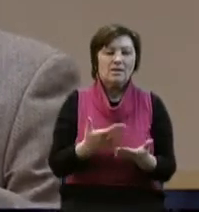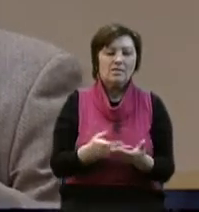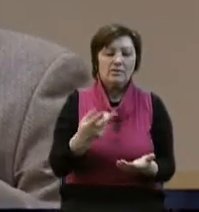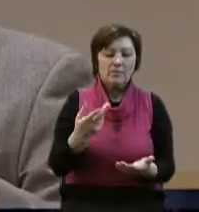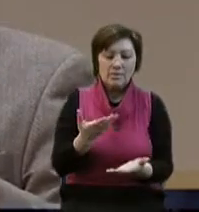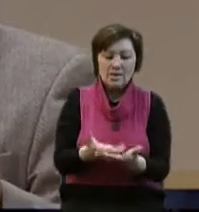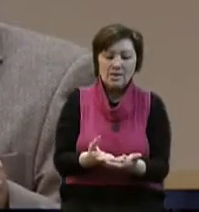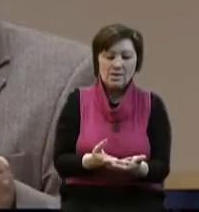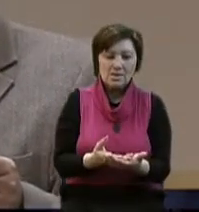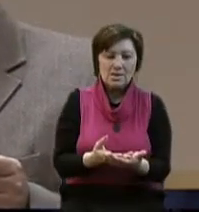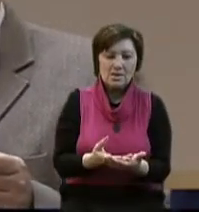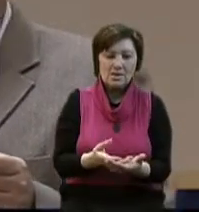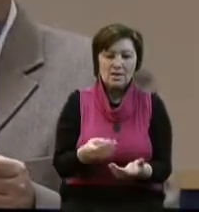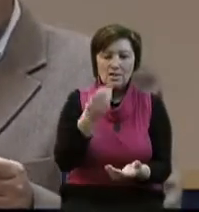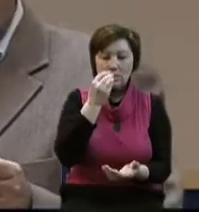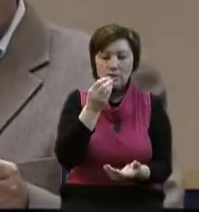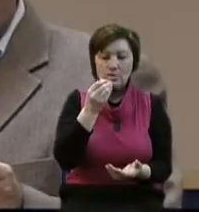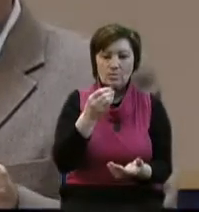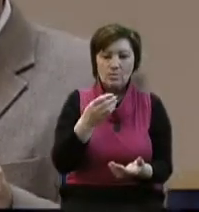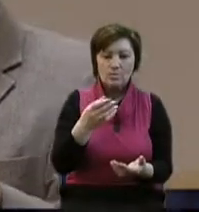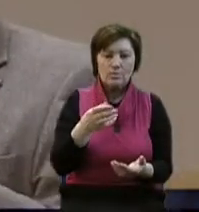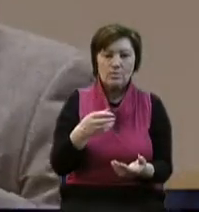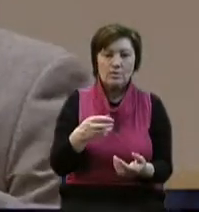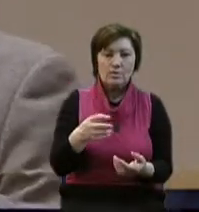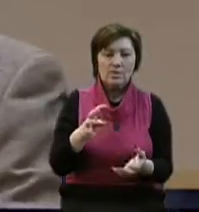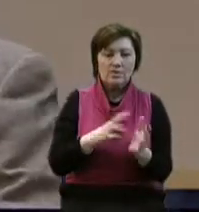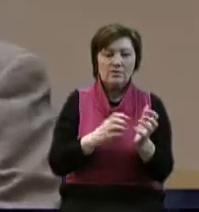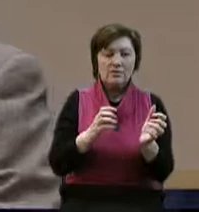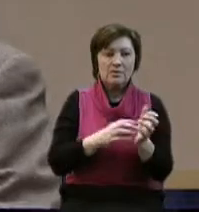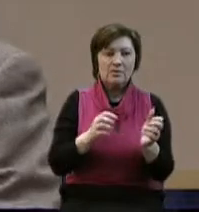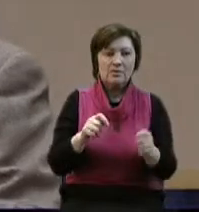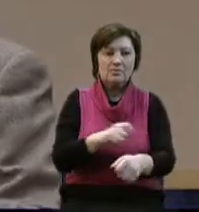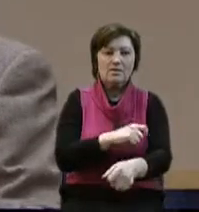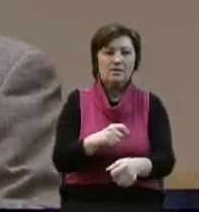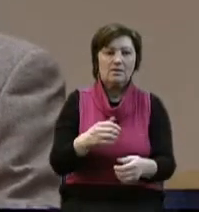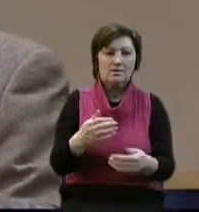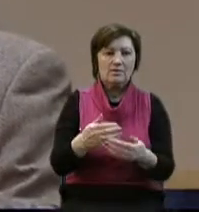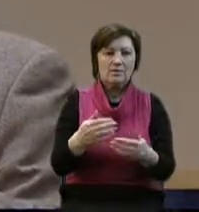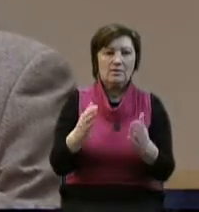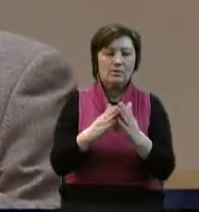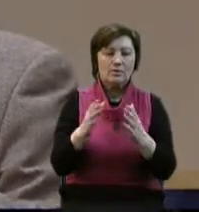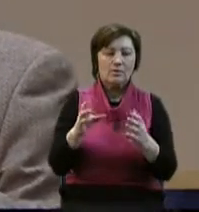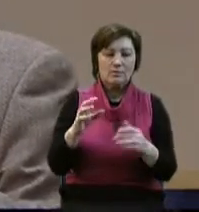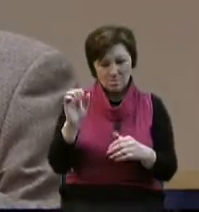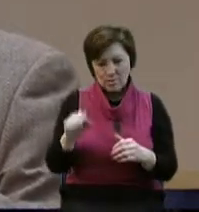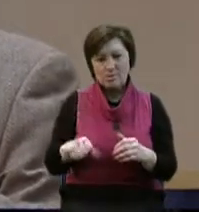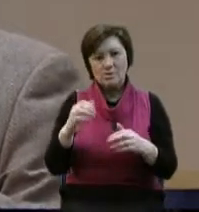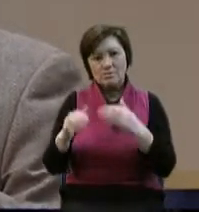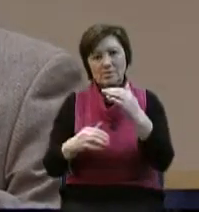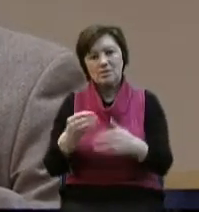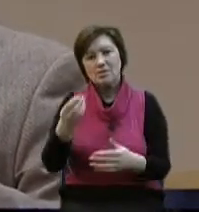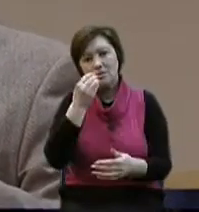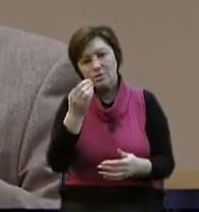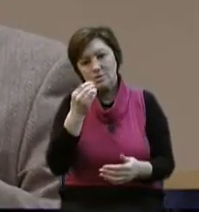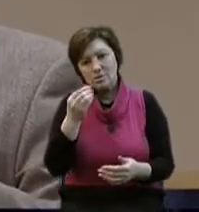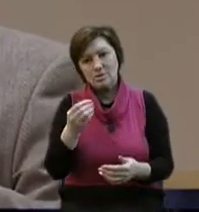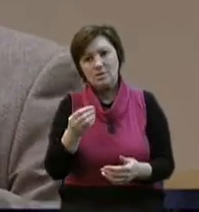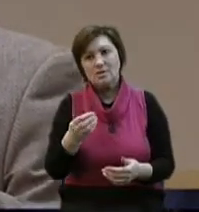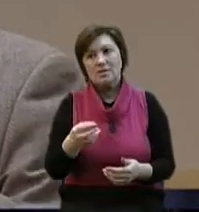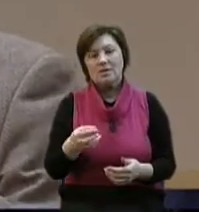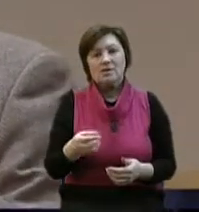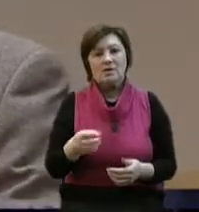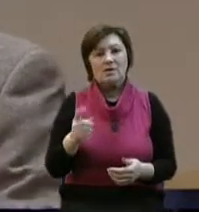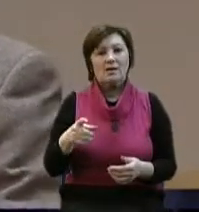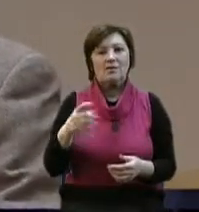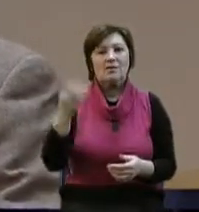пределах 900 метров от вашего дома, то вы могли пойти туда и есть ее, и так как еда считалась продолжением дома,